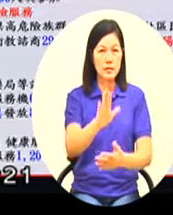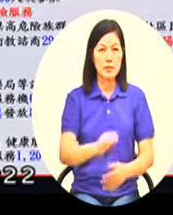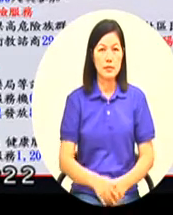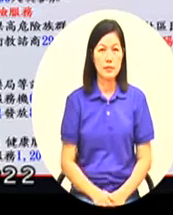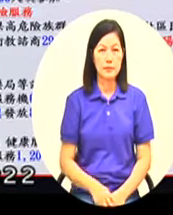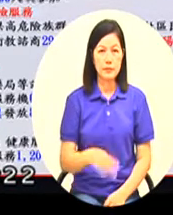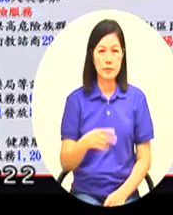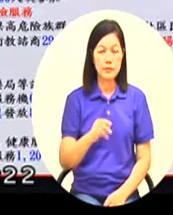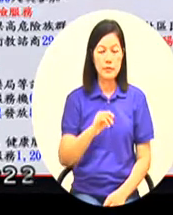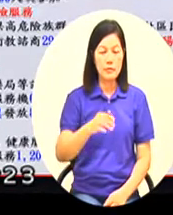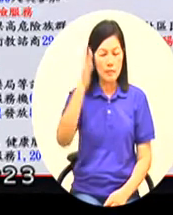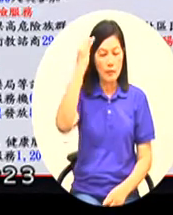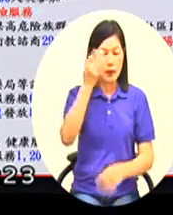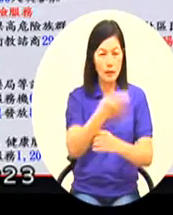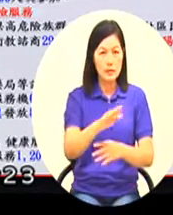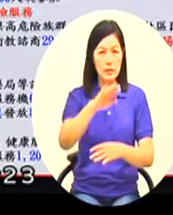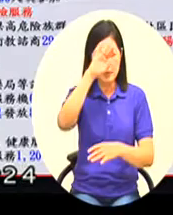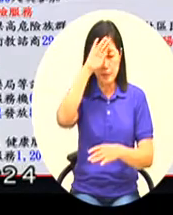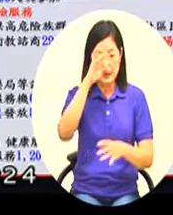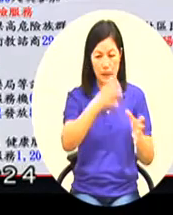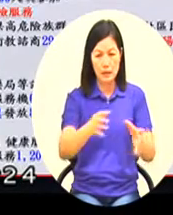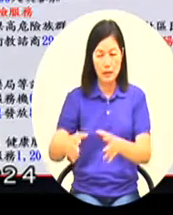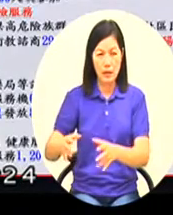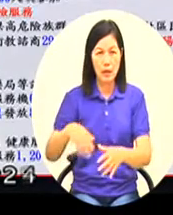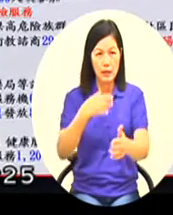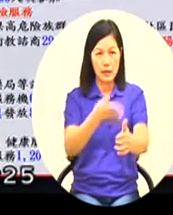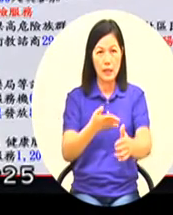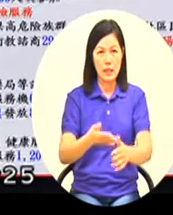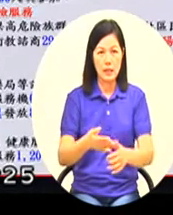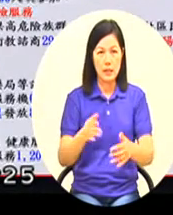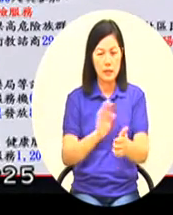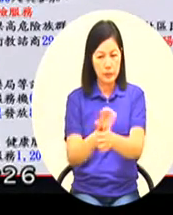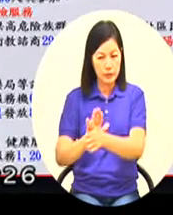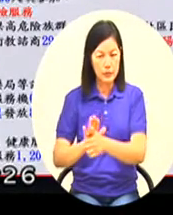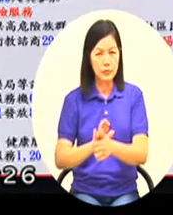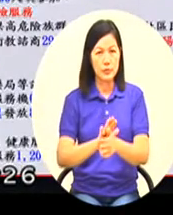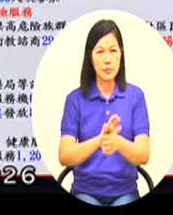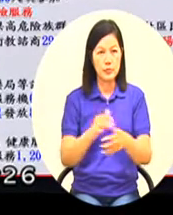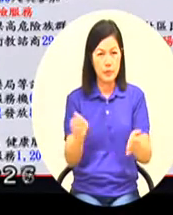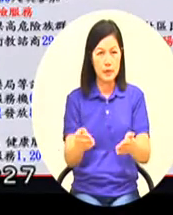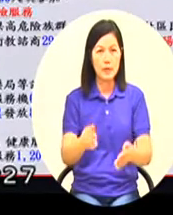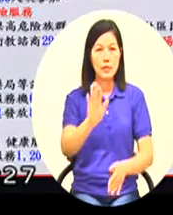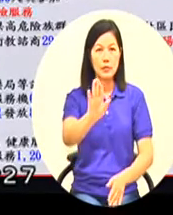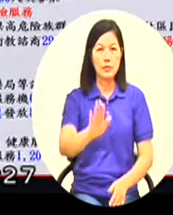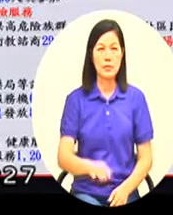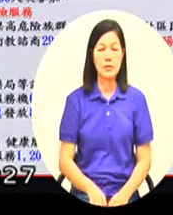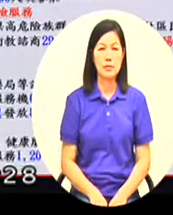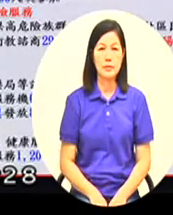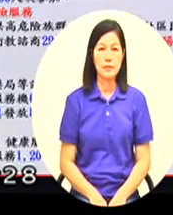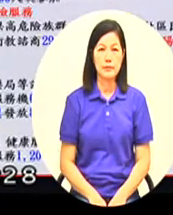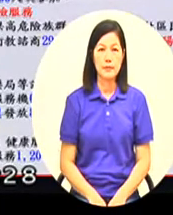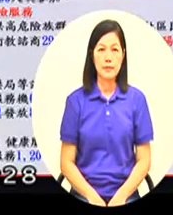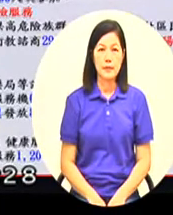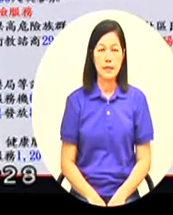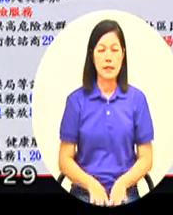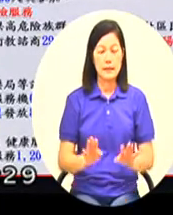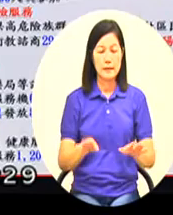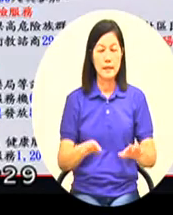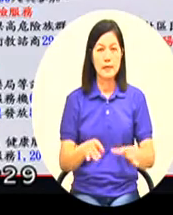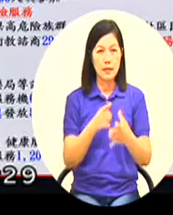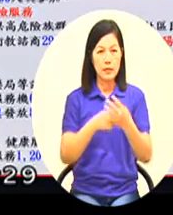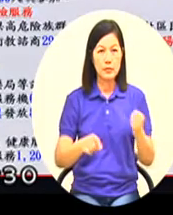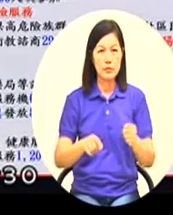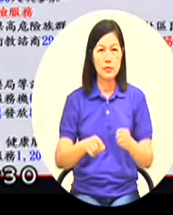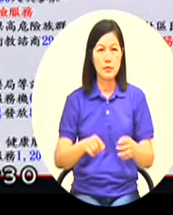的艾滋病的筛检点的一个设置，提供它的可行性的服务。这个目前为止，我们总共有